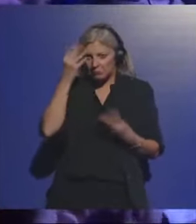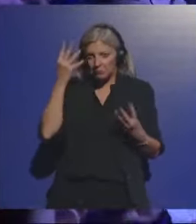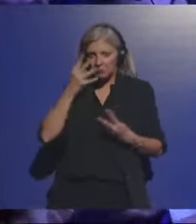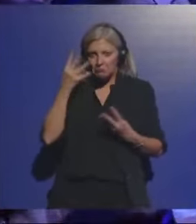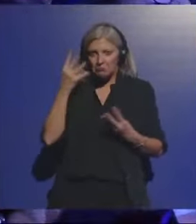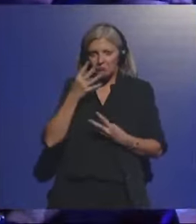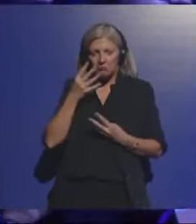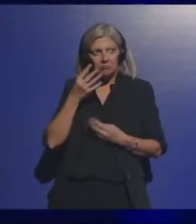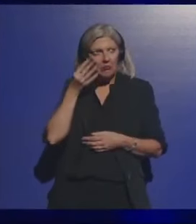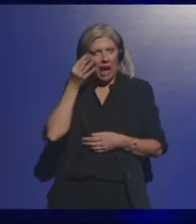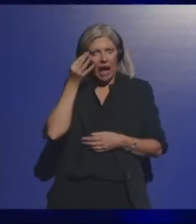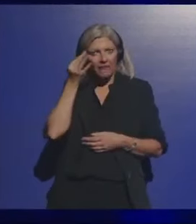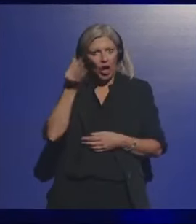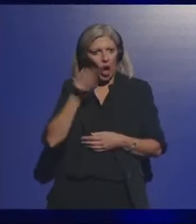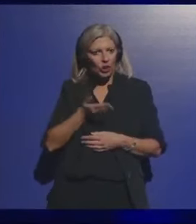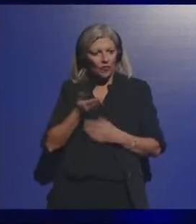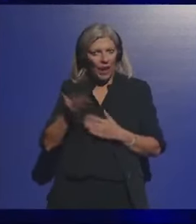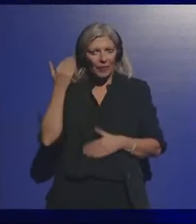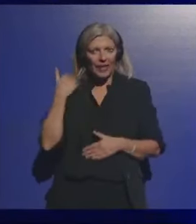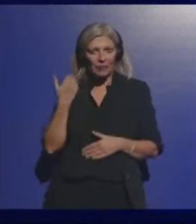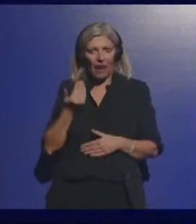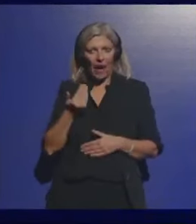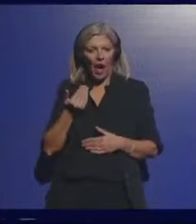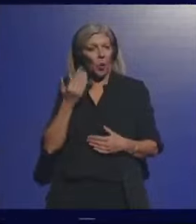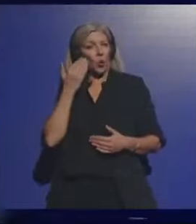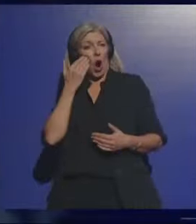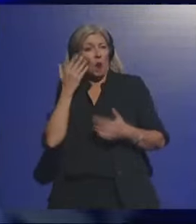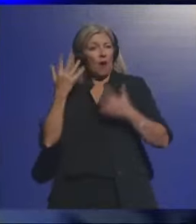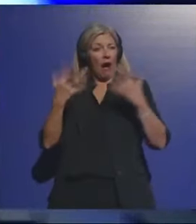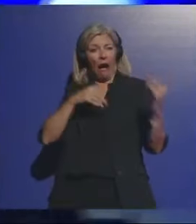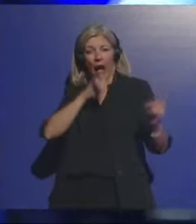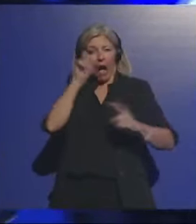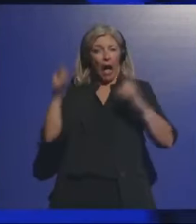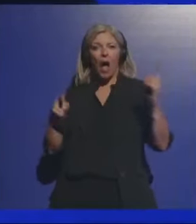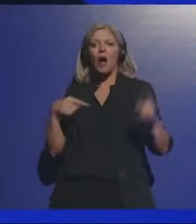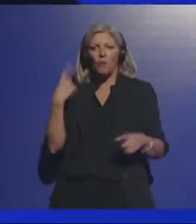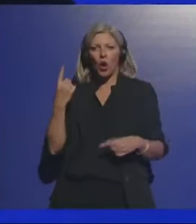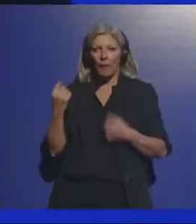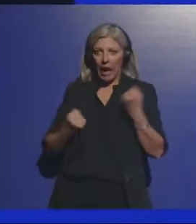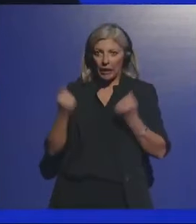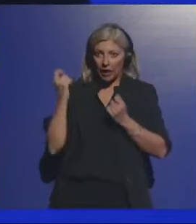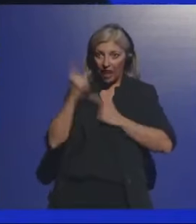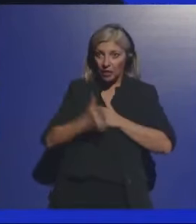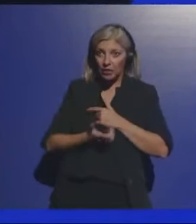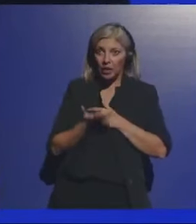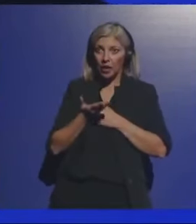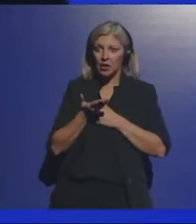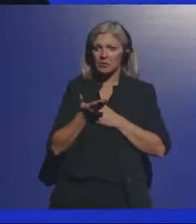sta filosofia prima e uno guarda dice